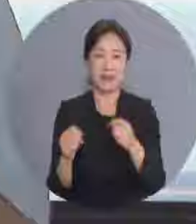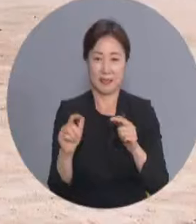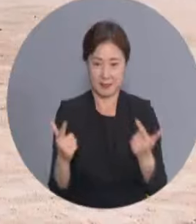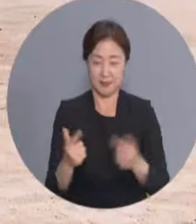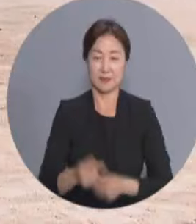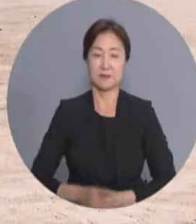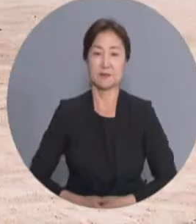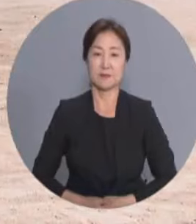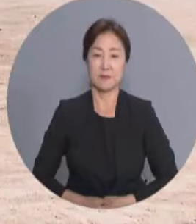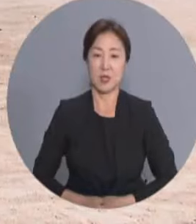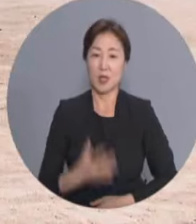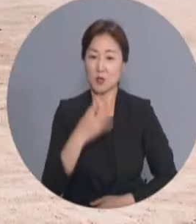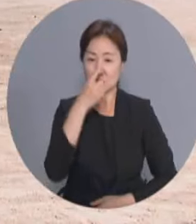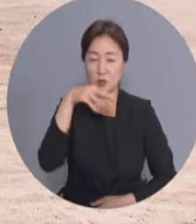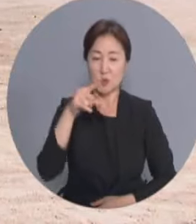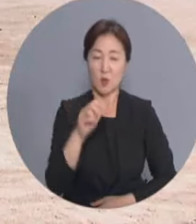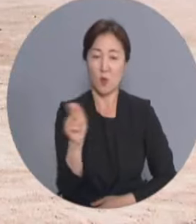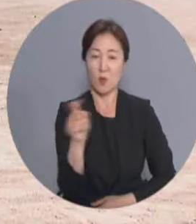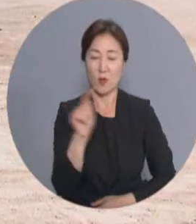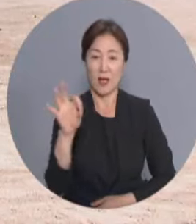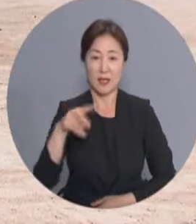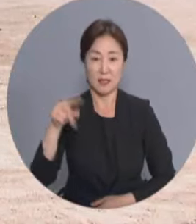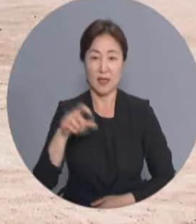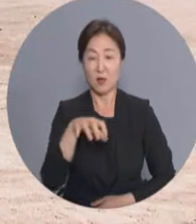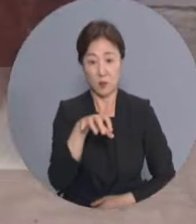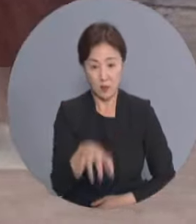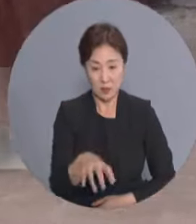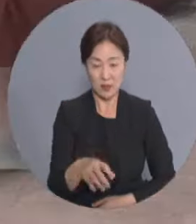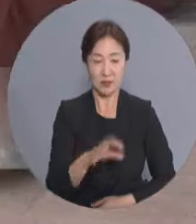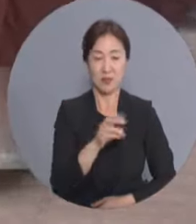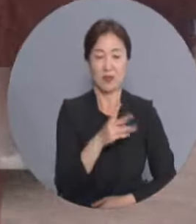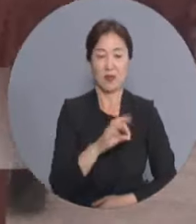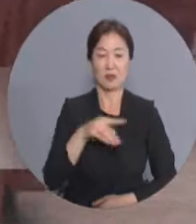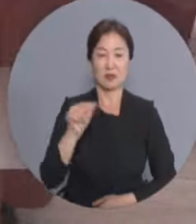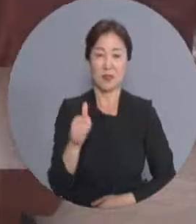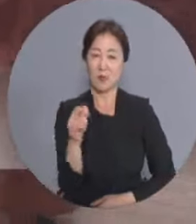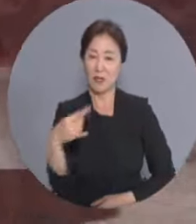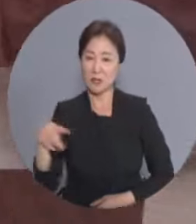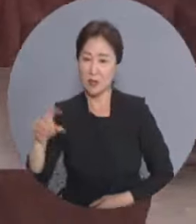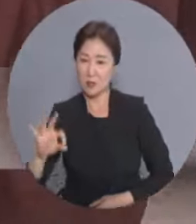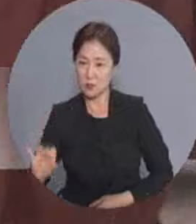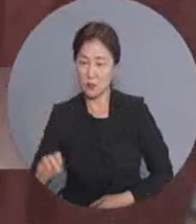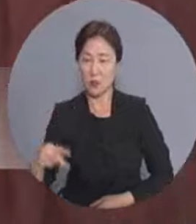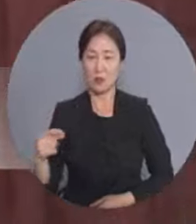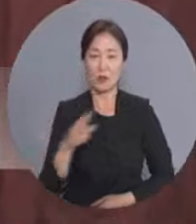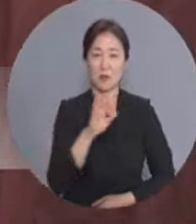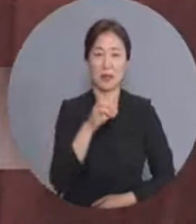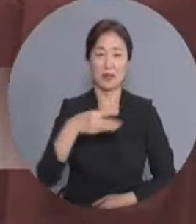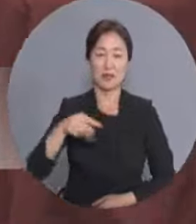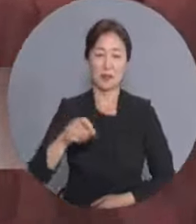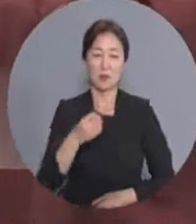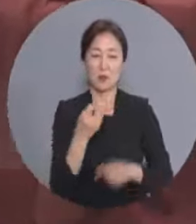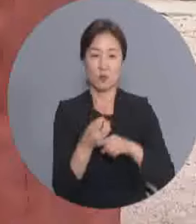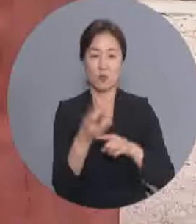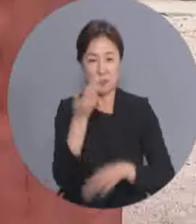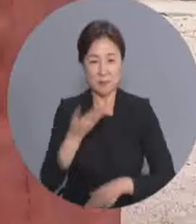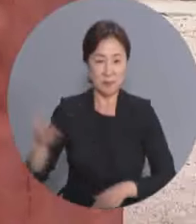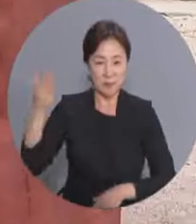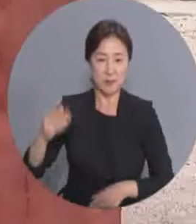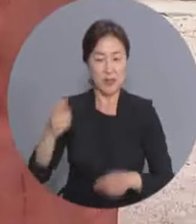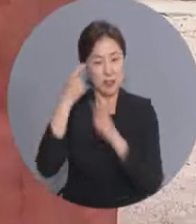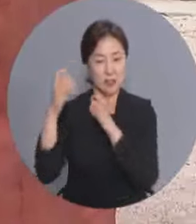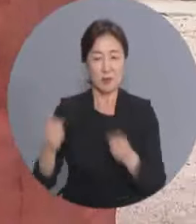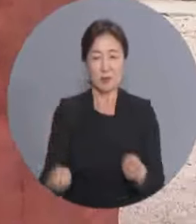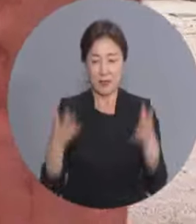않습니다 순천 송광사에서 영산회상도와 팔상도 국보 승격을 기념하는 행사가 열렸습니다